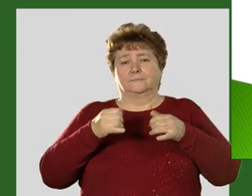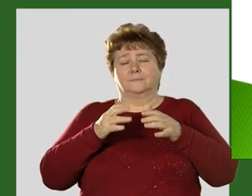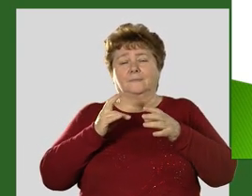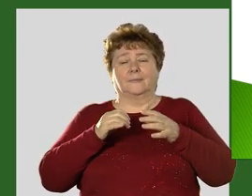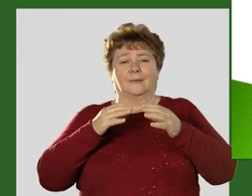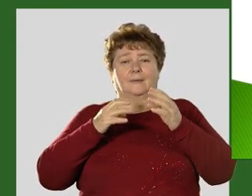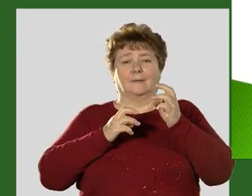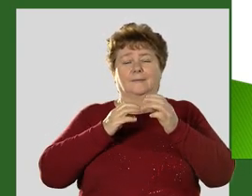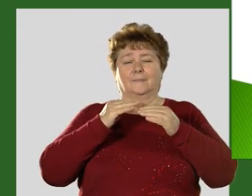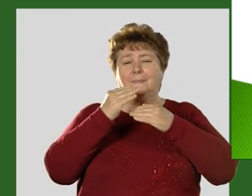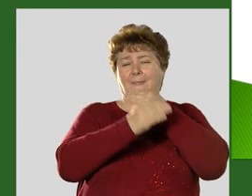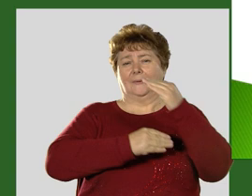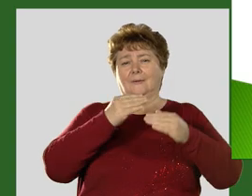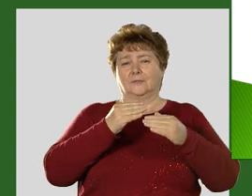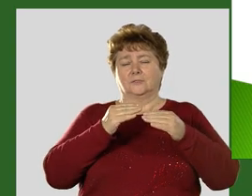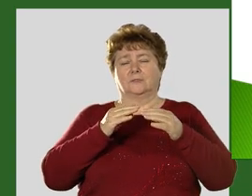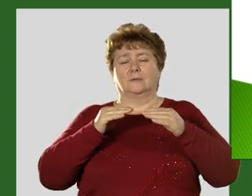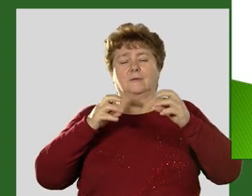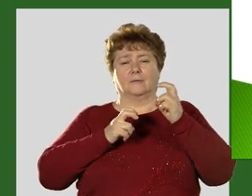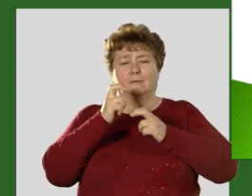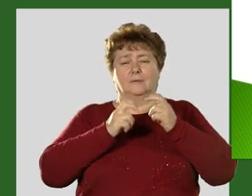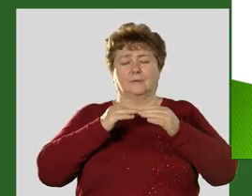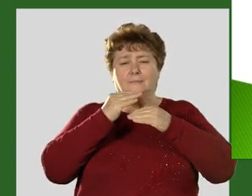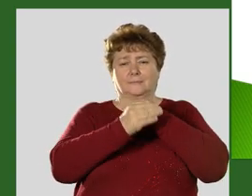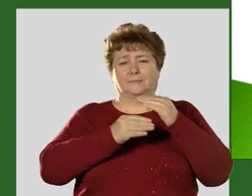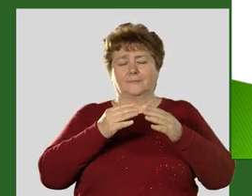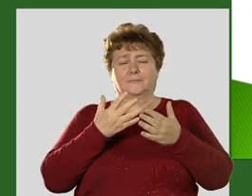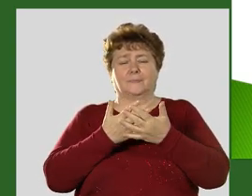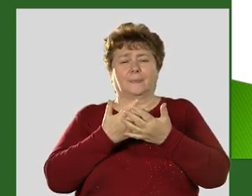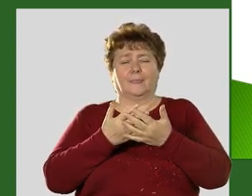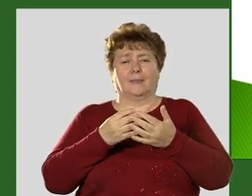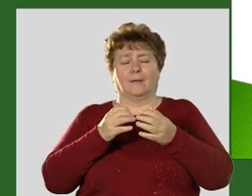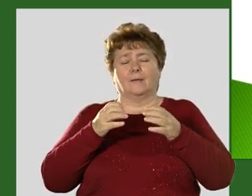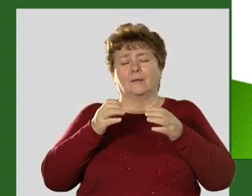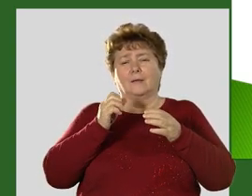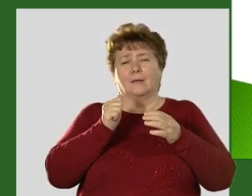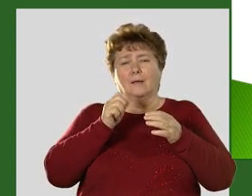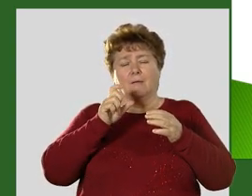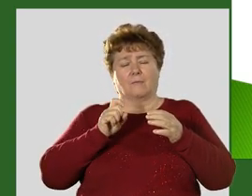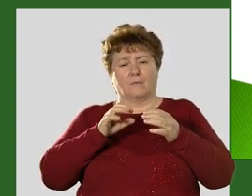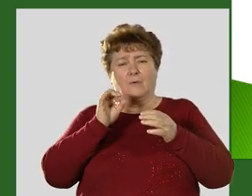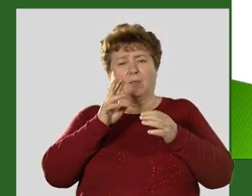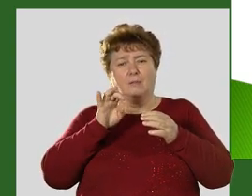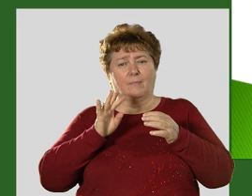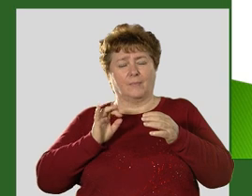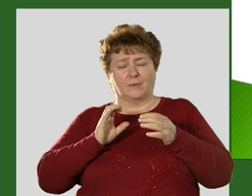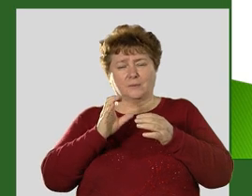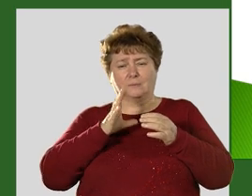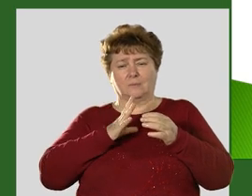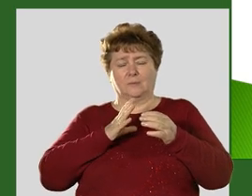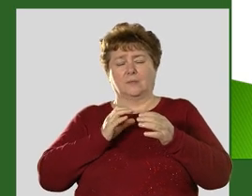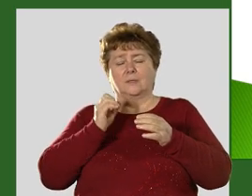трикотажных предприятий. Трикотажную промышленность представляло акционерное общество «Илбирс».